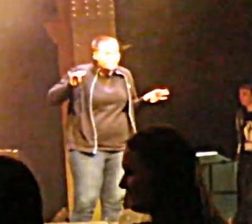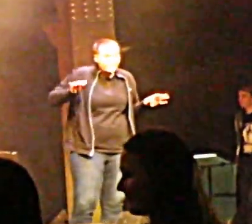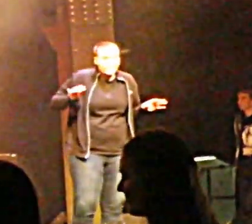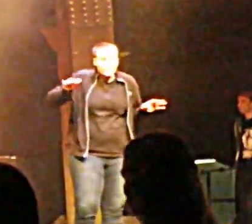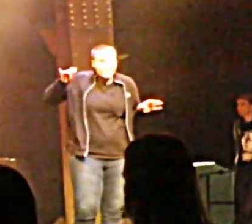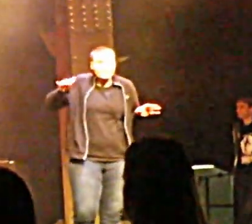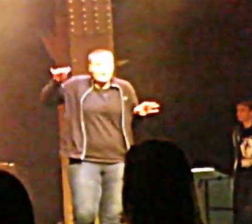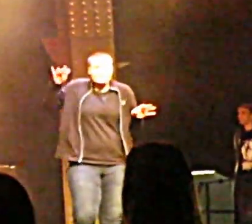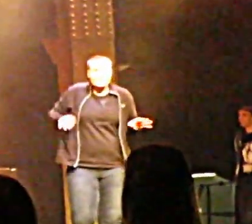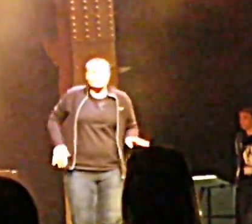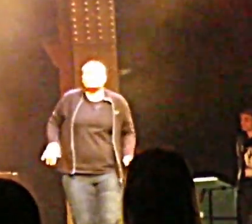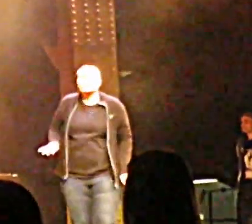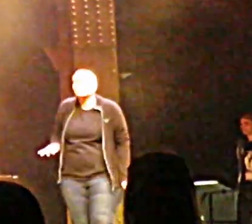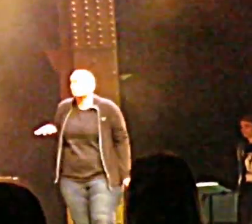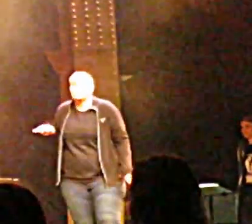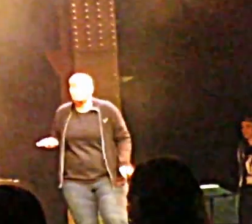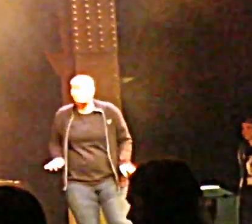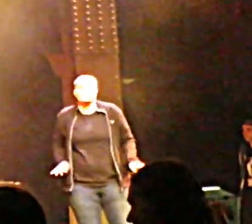Ja, ja!